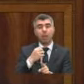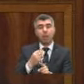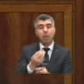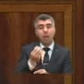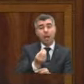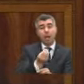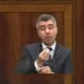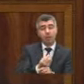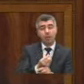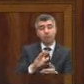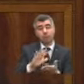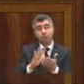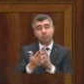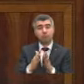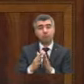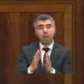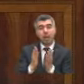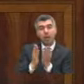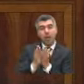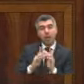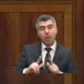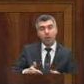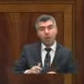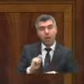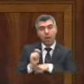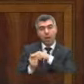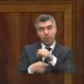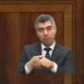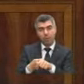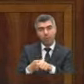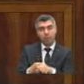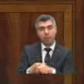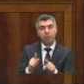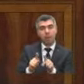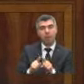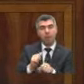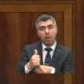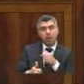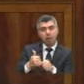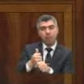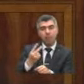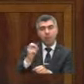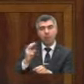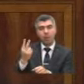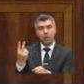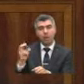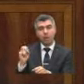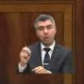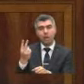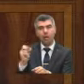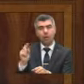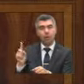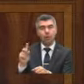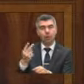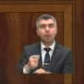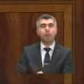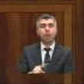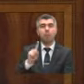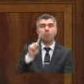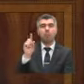فقد ناهزت نسبة التمدرس برسم سنة 2020-2021 تقريبا